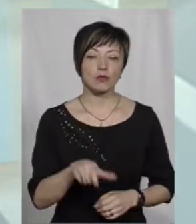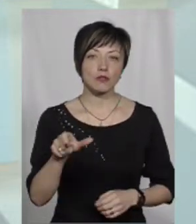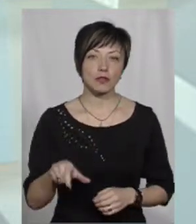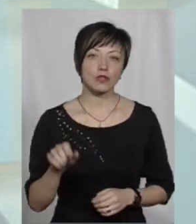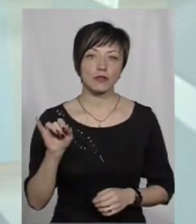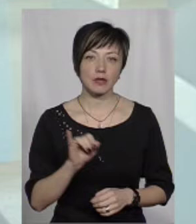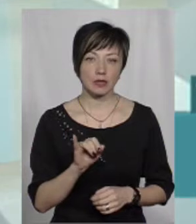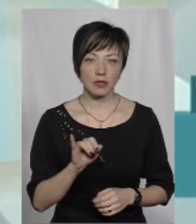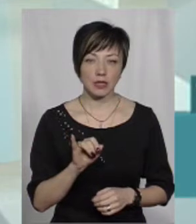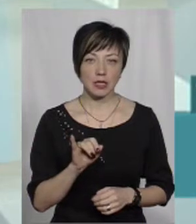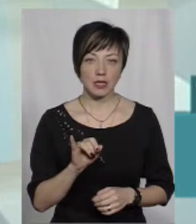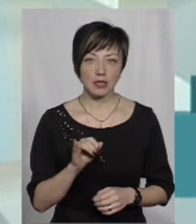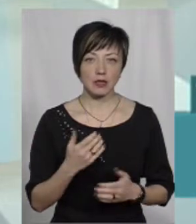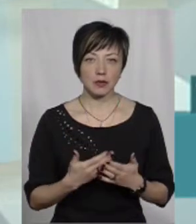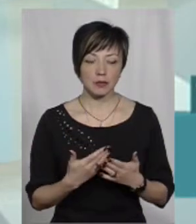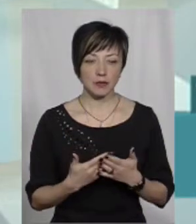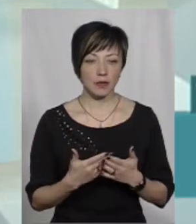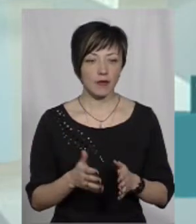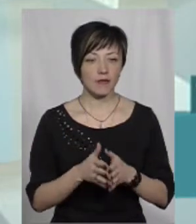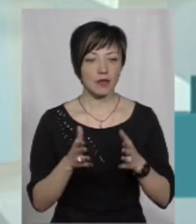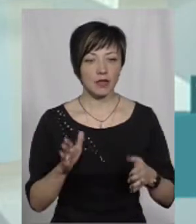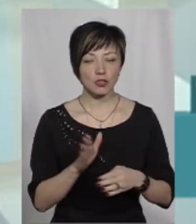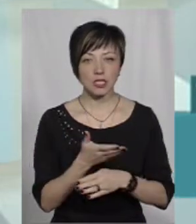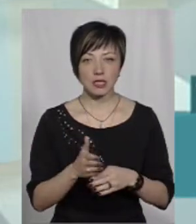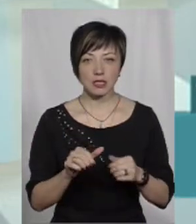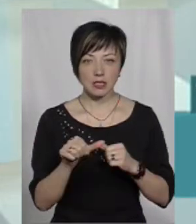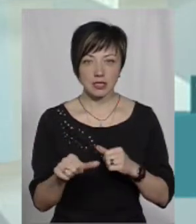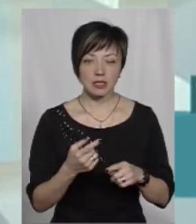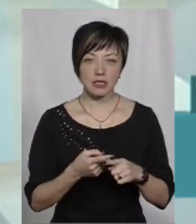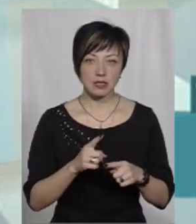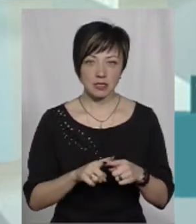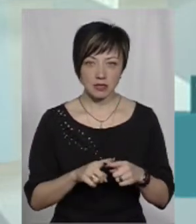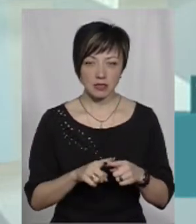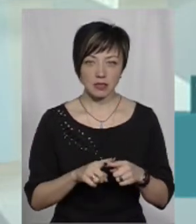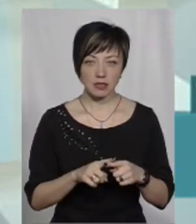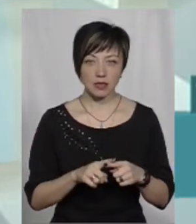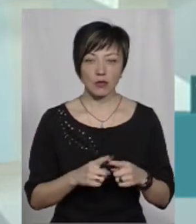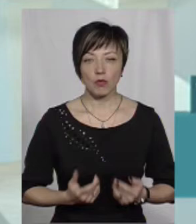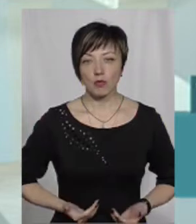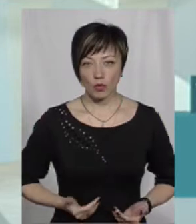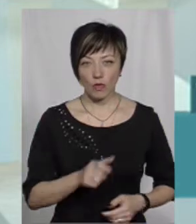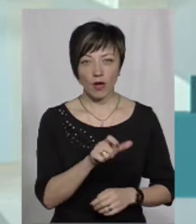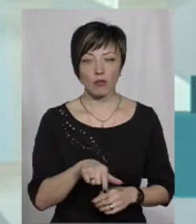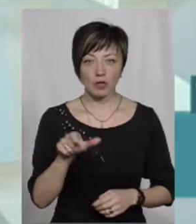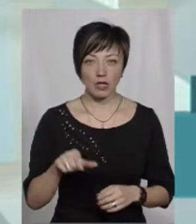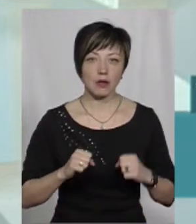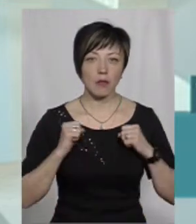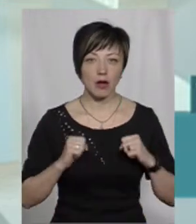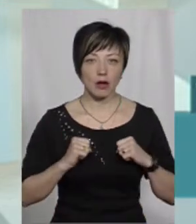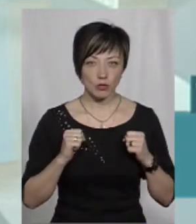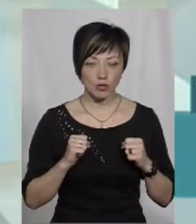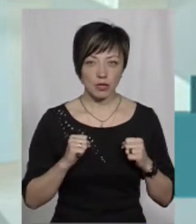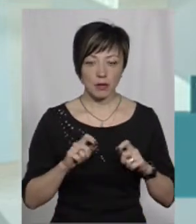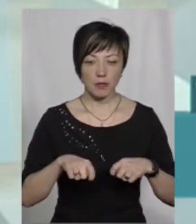споживачів, і, скажімо, велика частина з них, споживачів побутових абонентів,